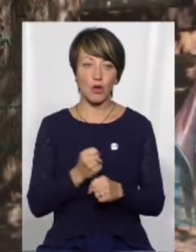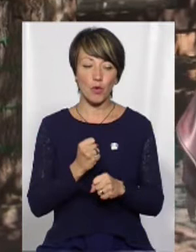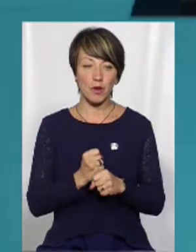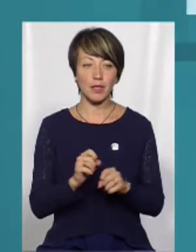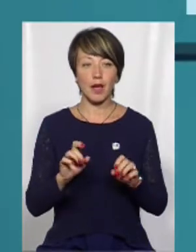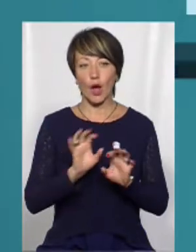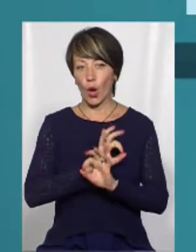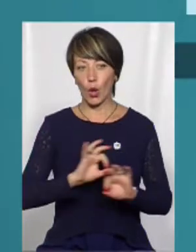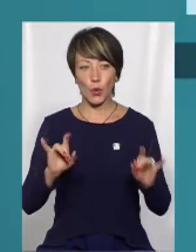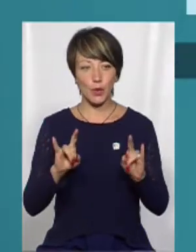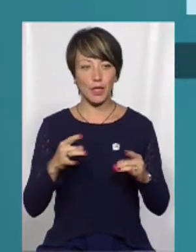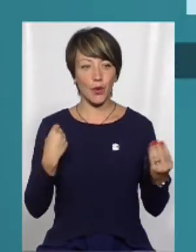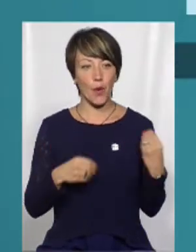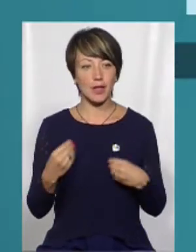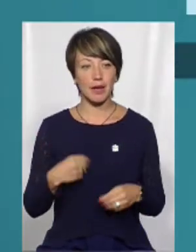дуже крутий одяг.